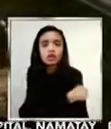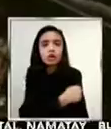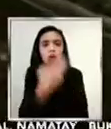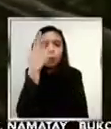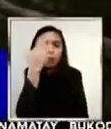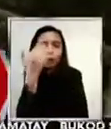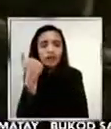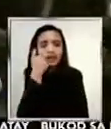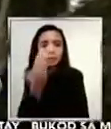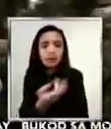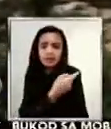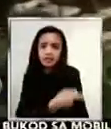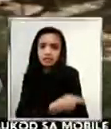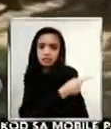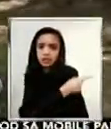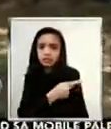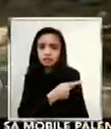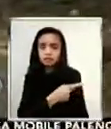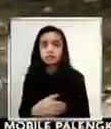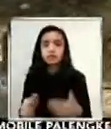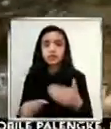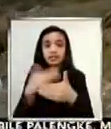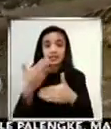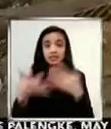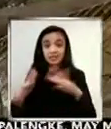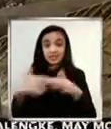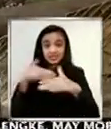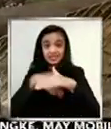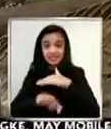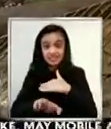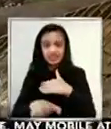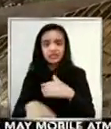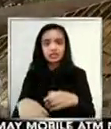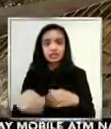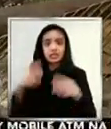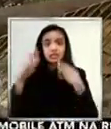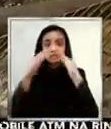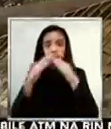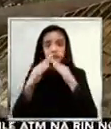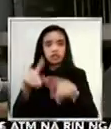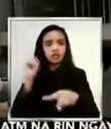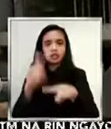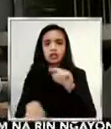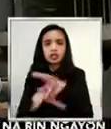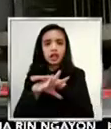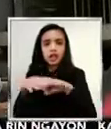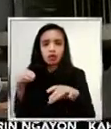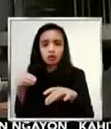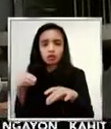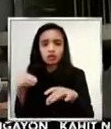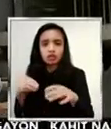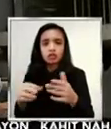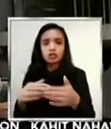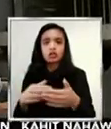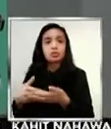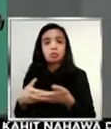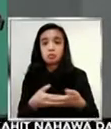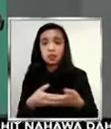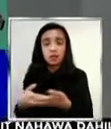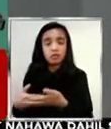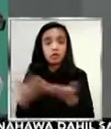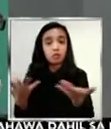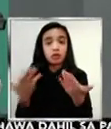manganak sa bahay, nakita daw ng kumadrona na hindi mailalabas ang inunan ng bata. Kaya dinala raw si Catherine sa North Caloocan